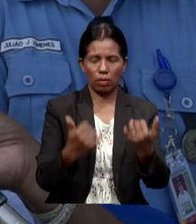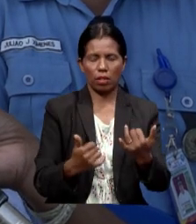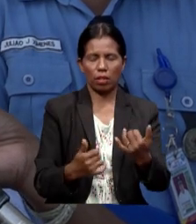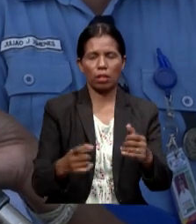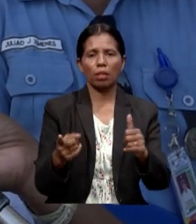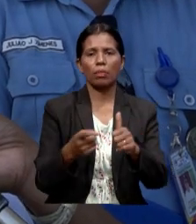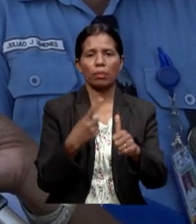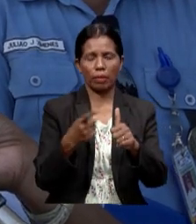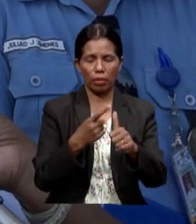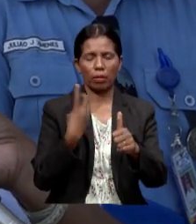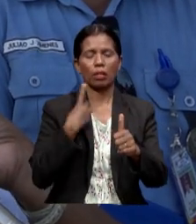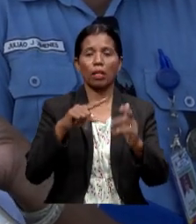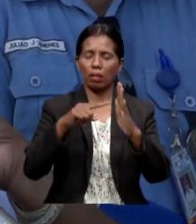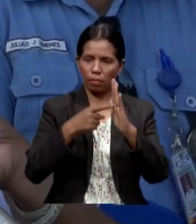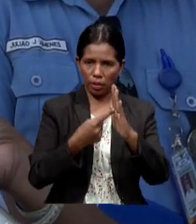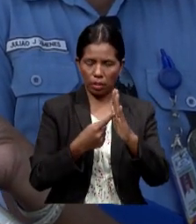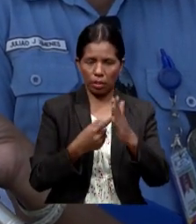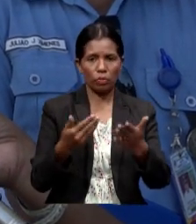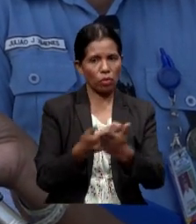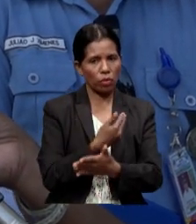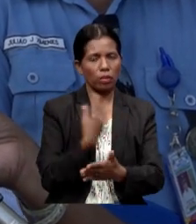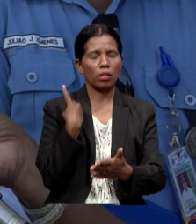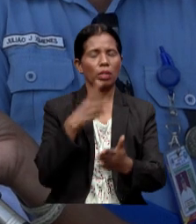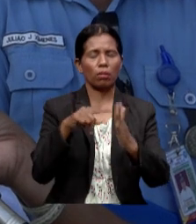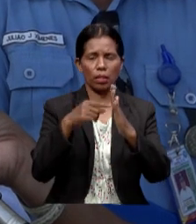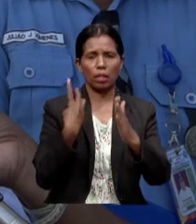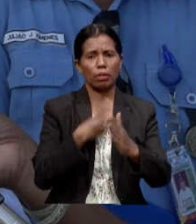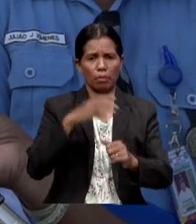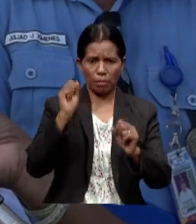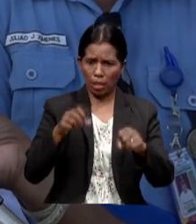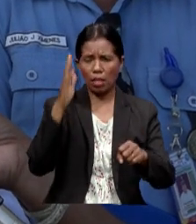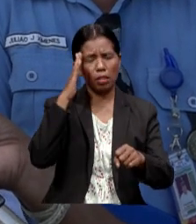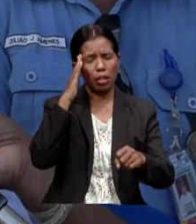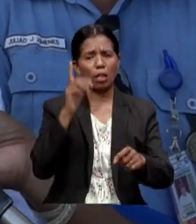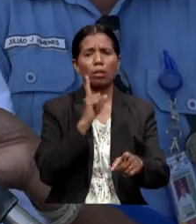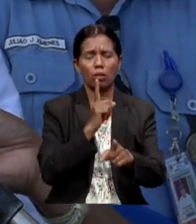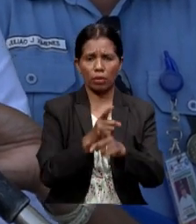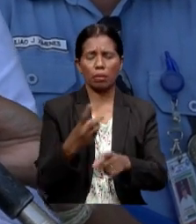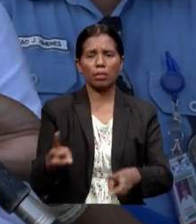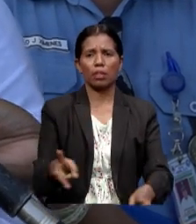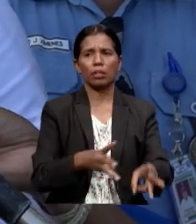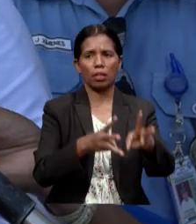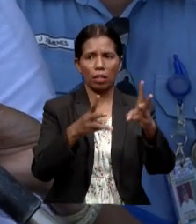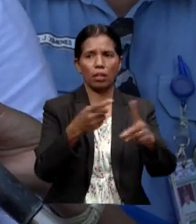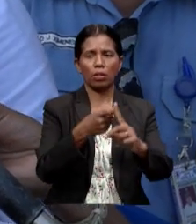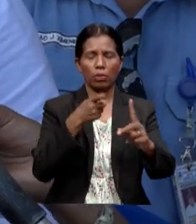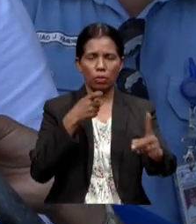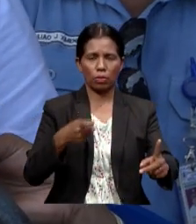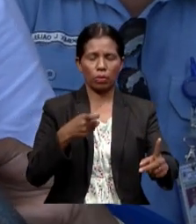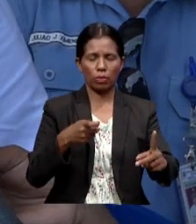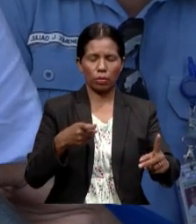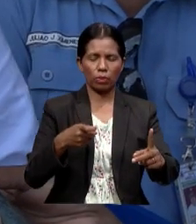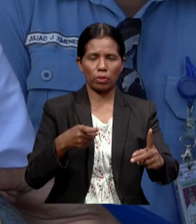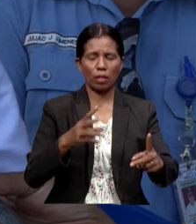iri ita hu par depois par et belha tene liliu teng hare tamba kuasi strara na bema husi batu gade tama